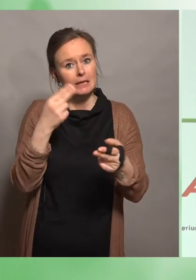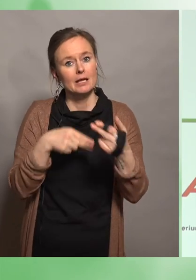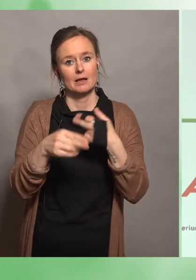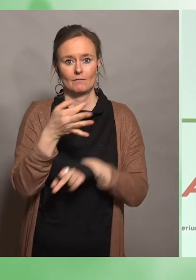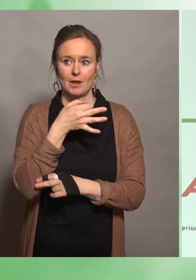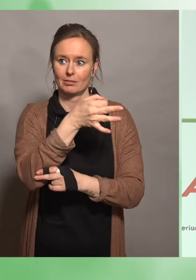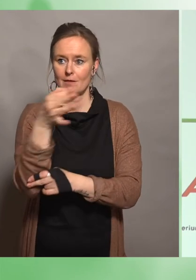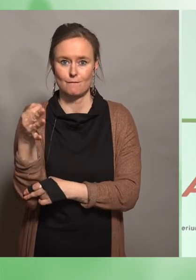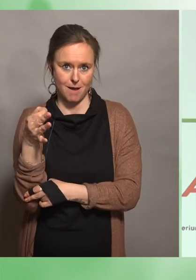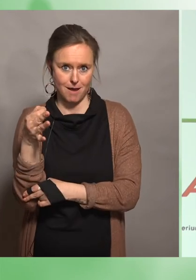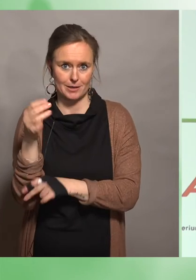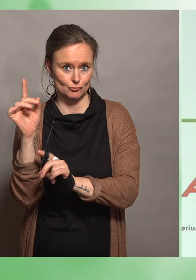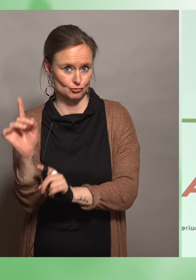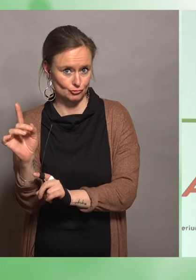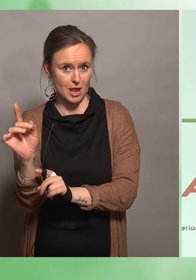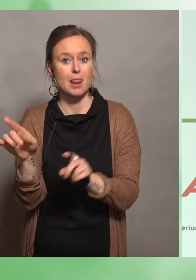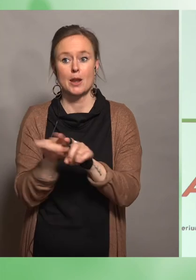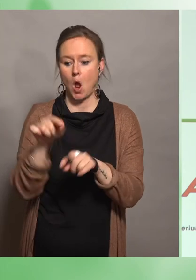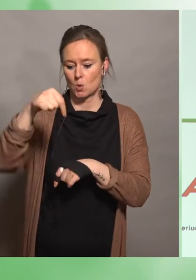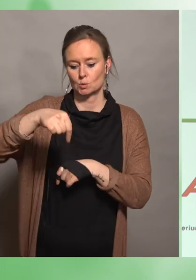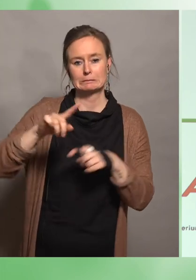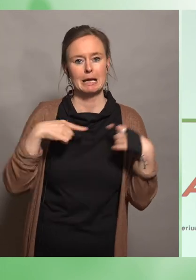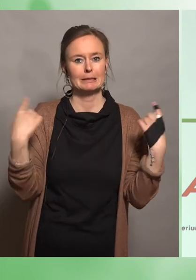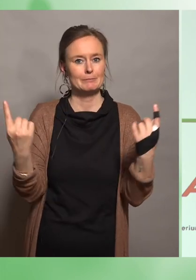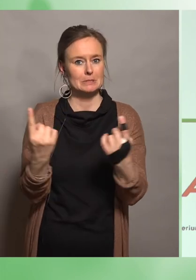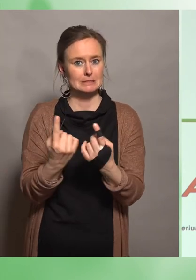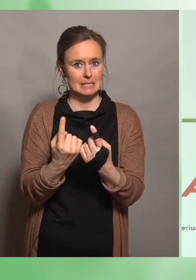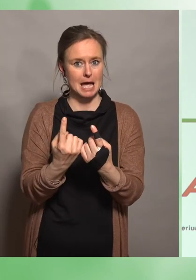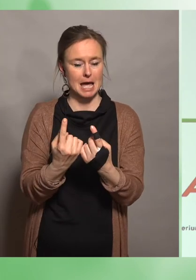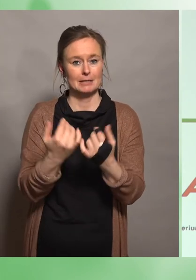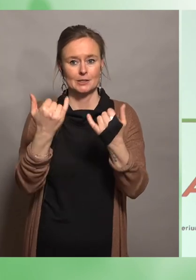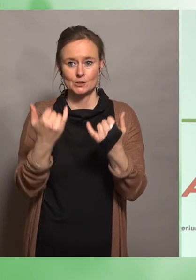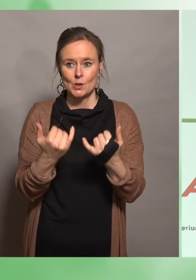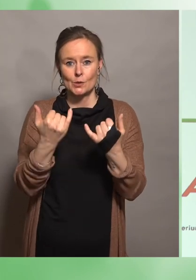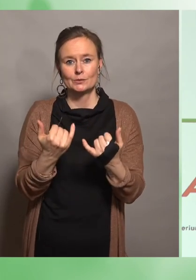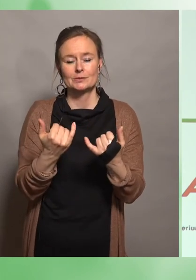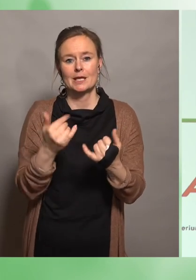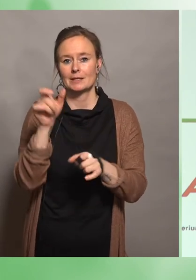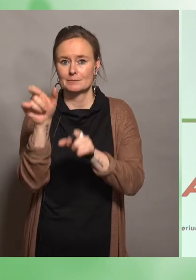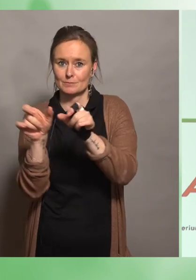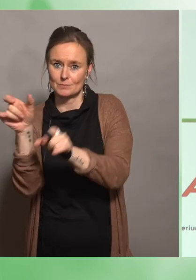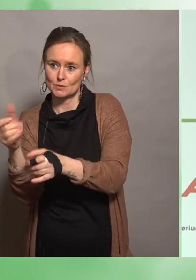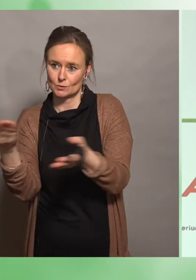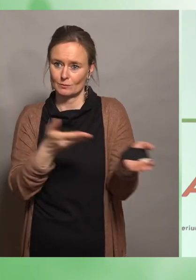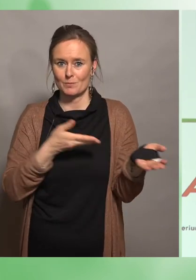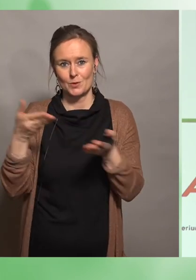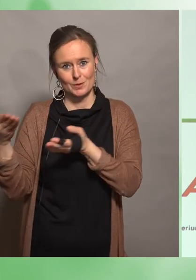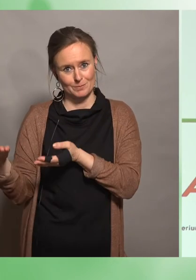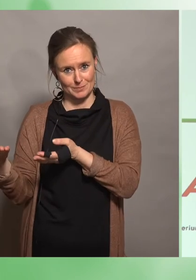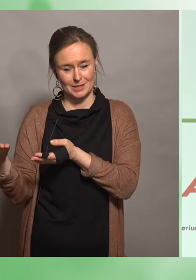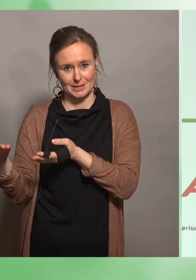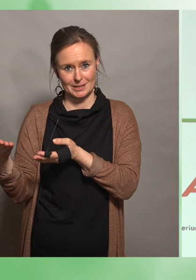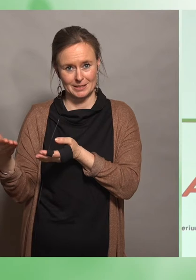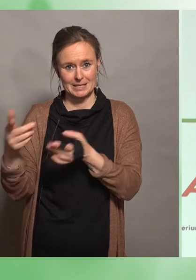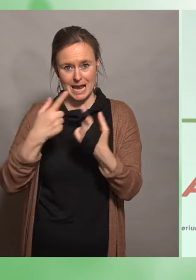auch Sie hier im Saal. Und für diesen Part darf ich jetzt folgende Personen zu mir auf die Bühne bitten. Jetzt wird es, glaube ich, eng. Noch einmal darf